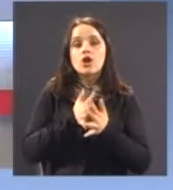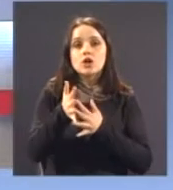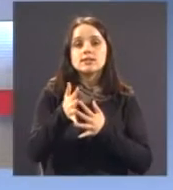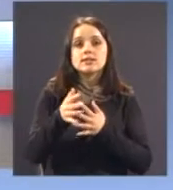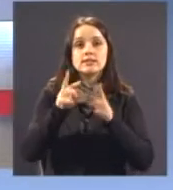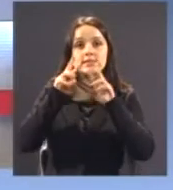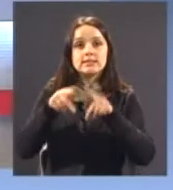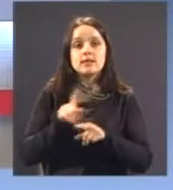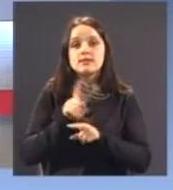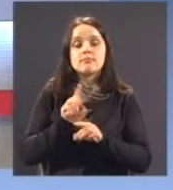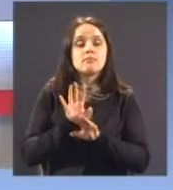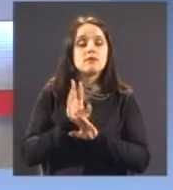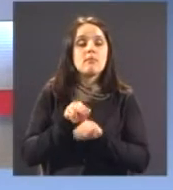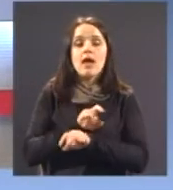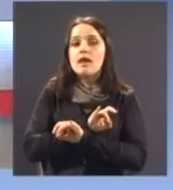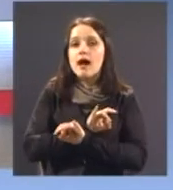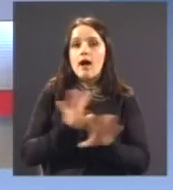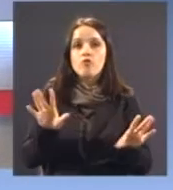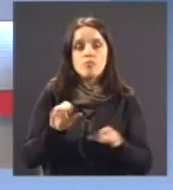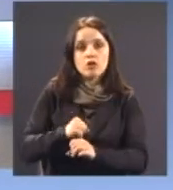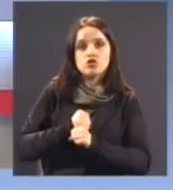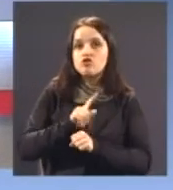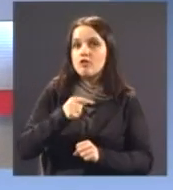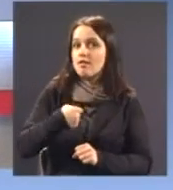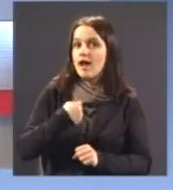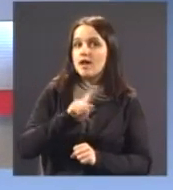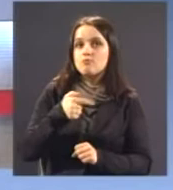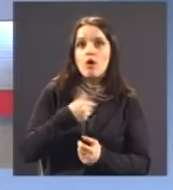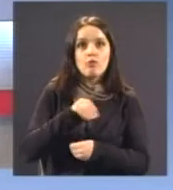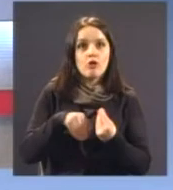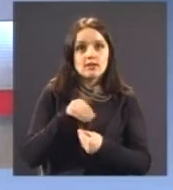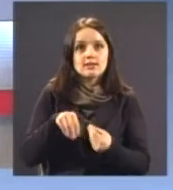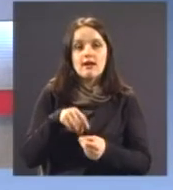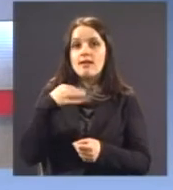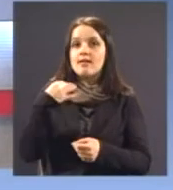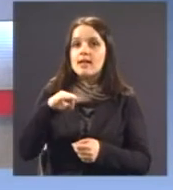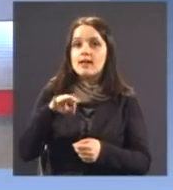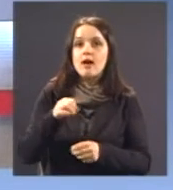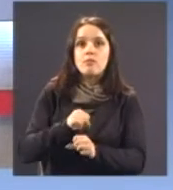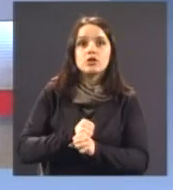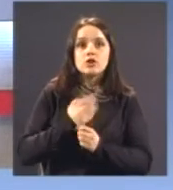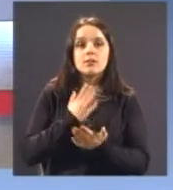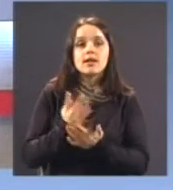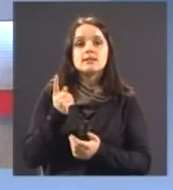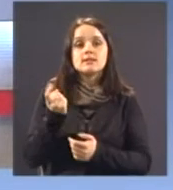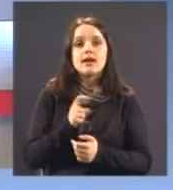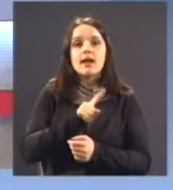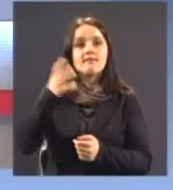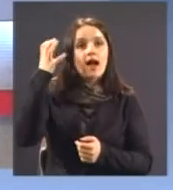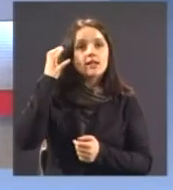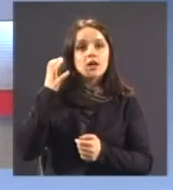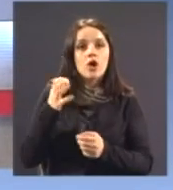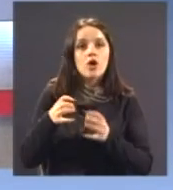imala nikakvu podršku, ni ja ni moja porodica. Jedina podrška je dolazila iz nevladinog sektora, iz